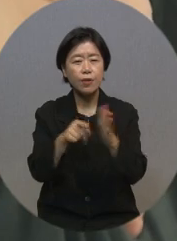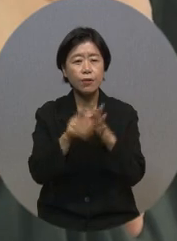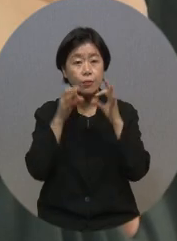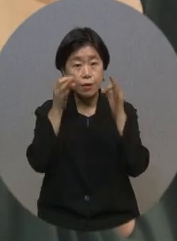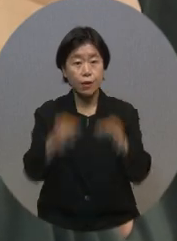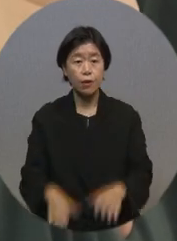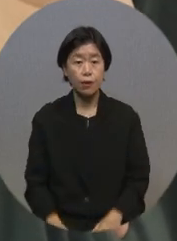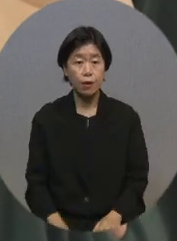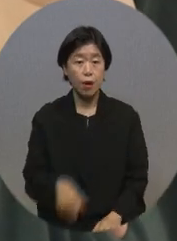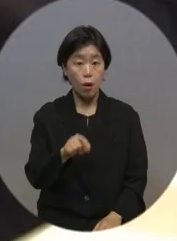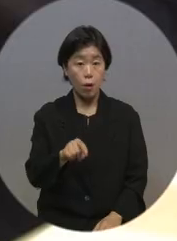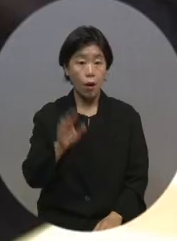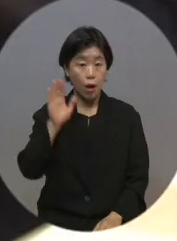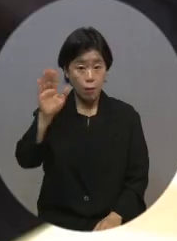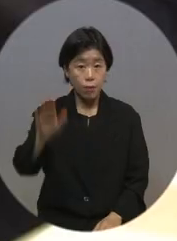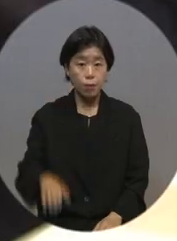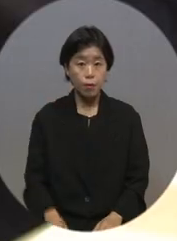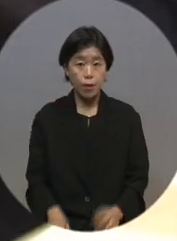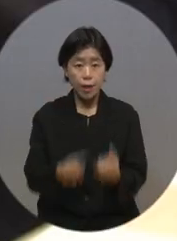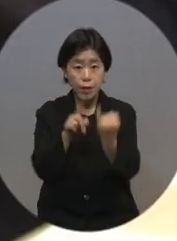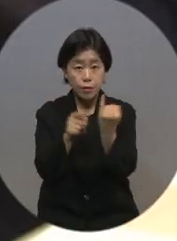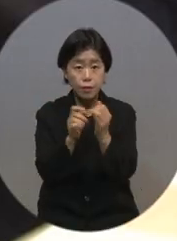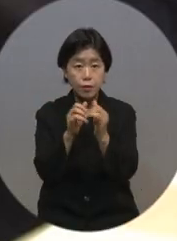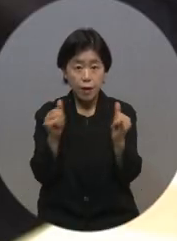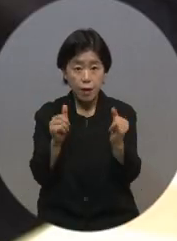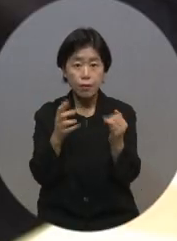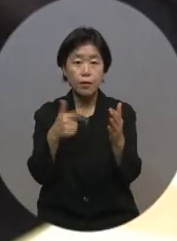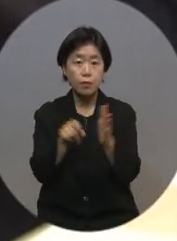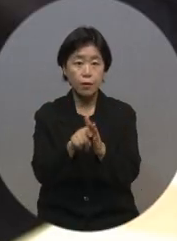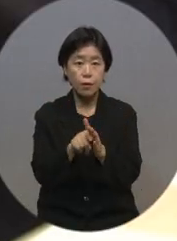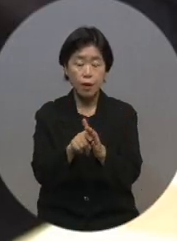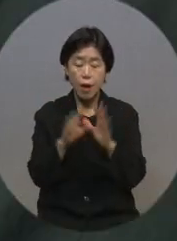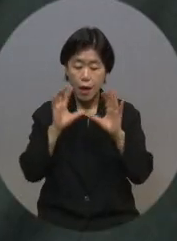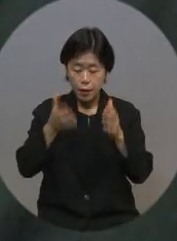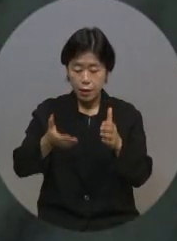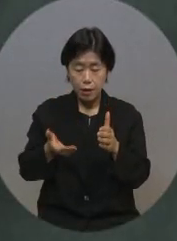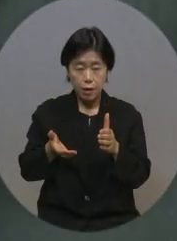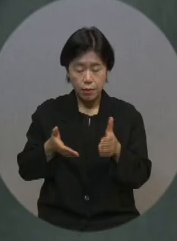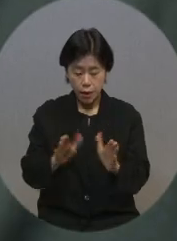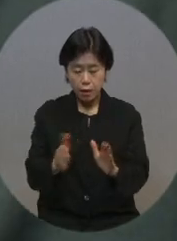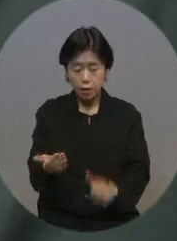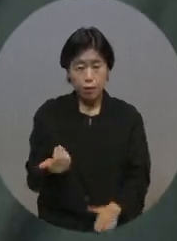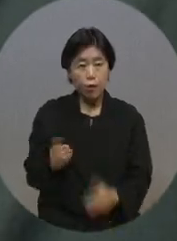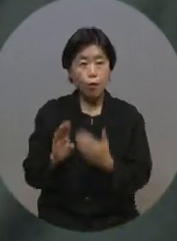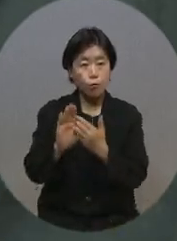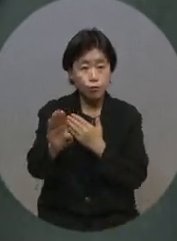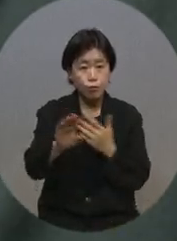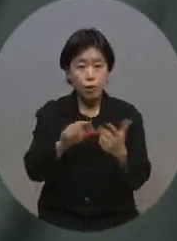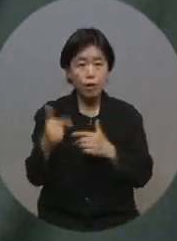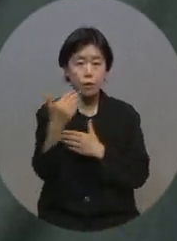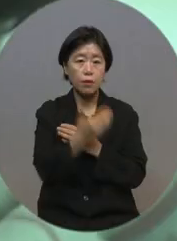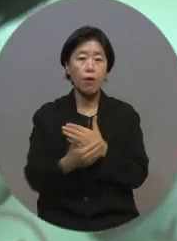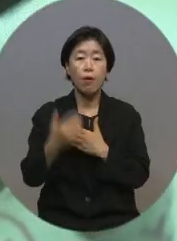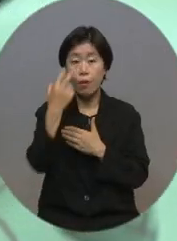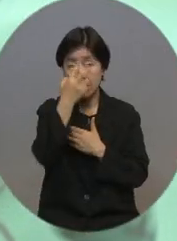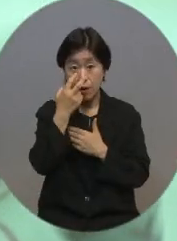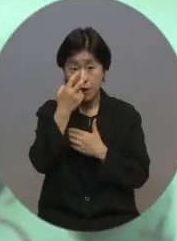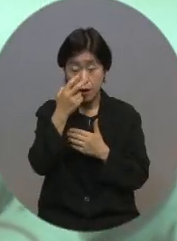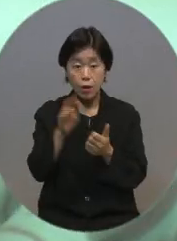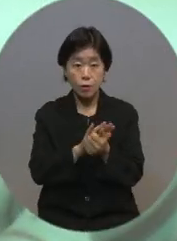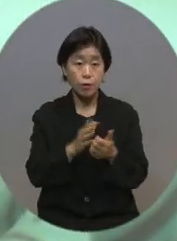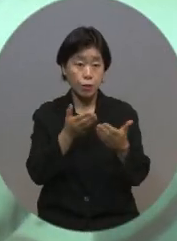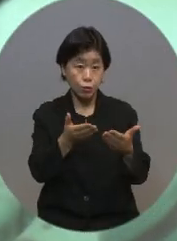앞으로 지리 상권 내 임산부를 대상으로 산전 산호 건강 관리에 힘쓰고 각 기관과 협력을 통해 보건 의료 정보를